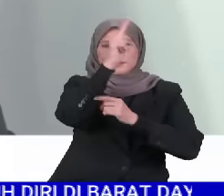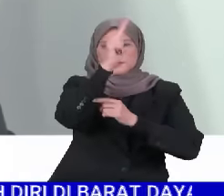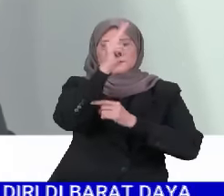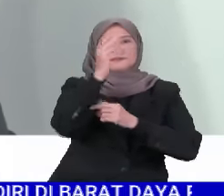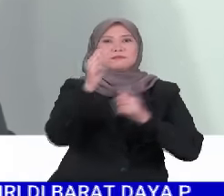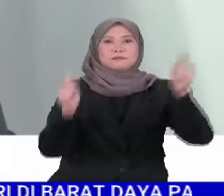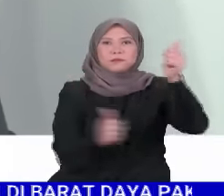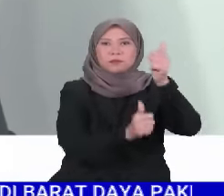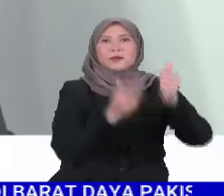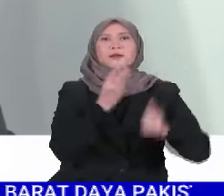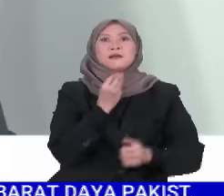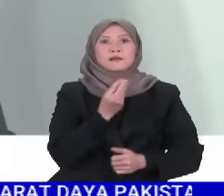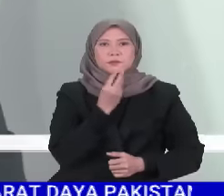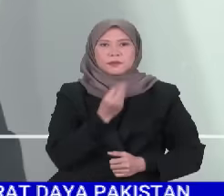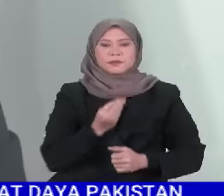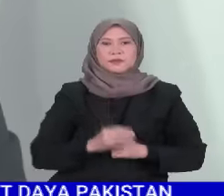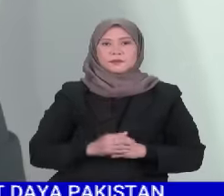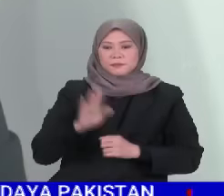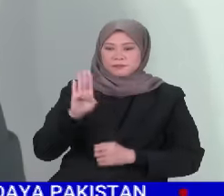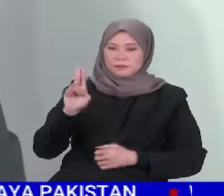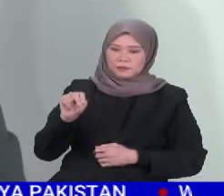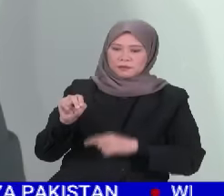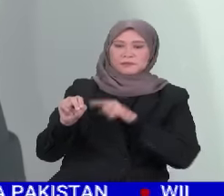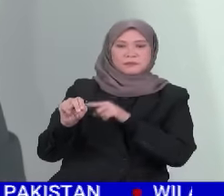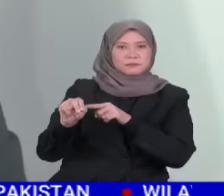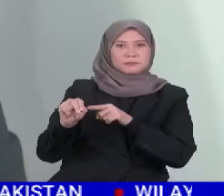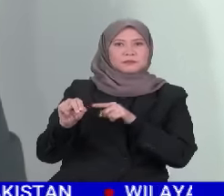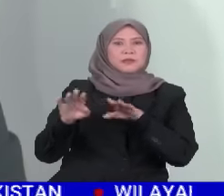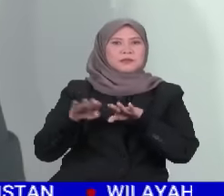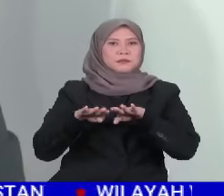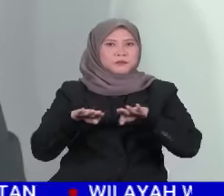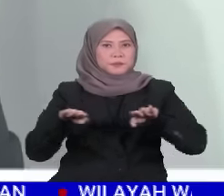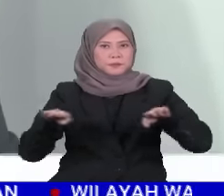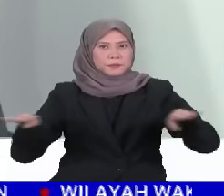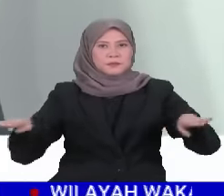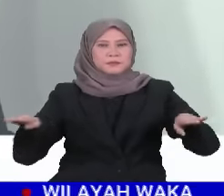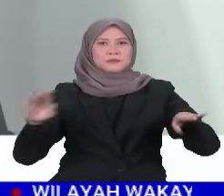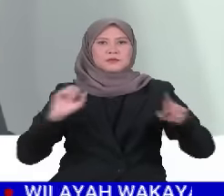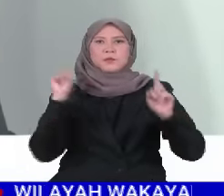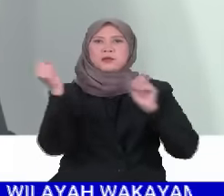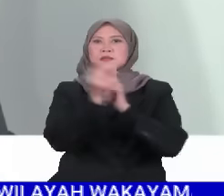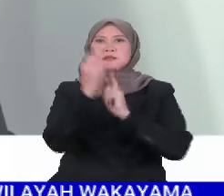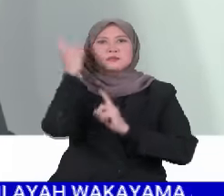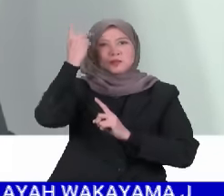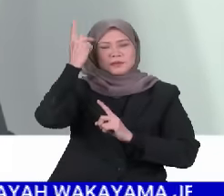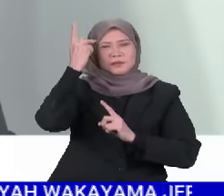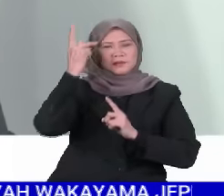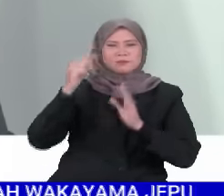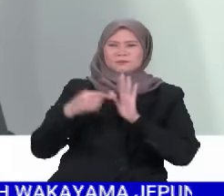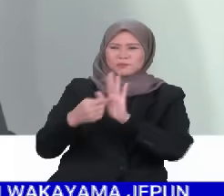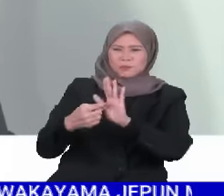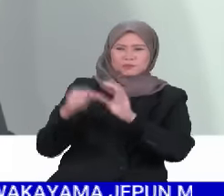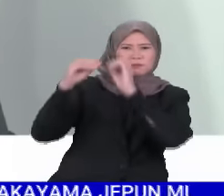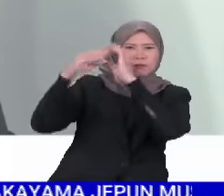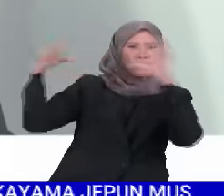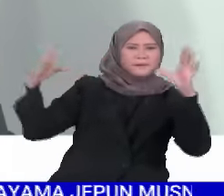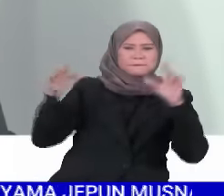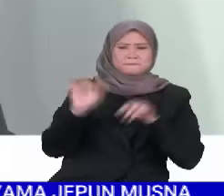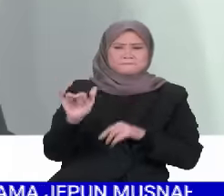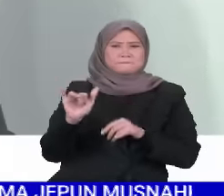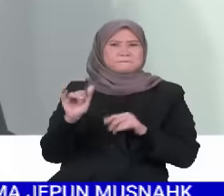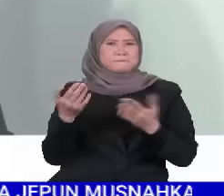anak usia kan situasi politik yang sebelum ini digambarkan bahwa akan melakukan